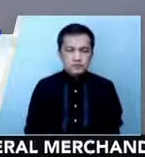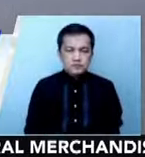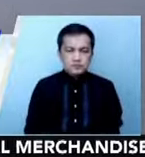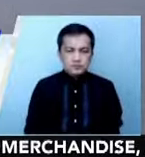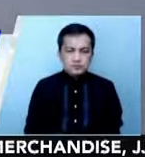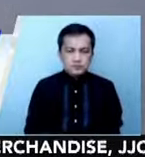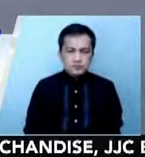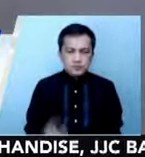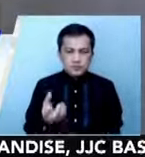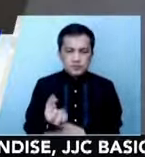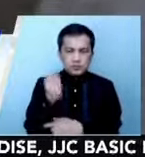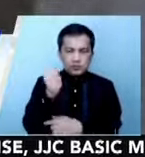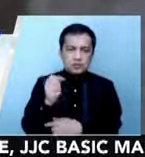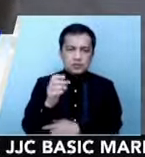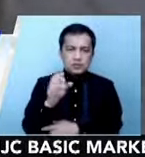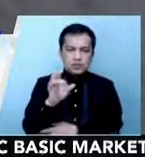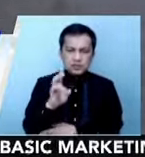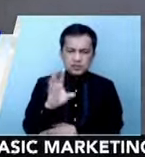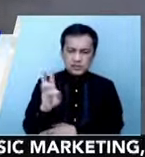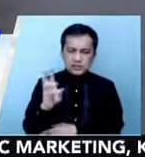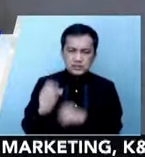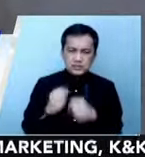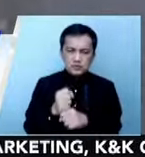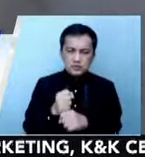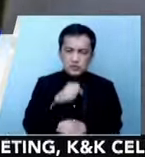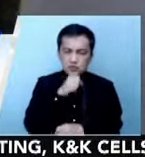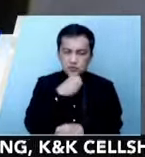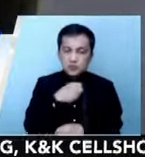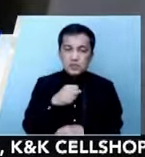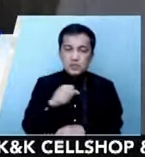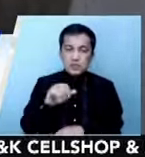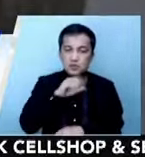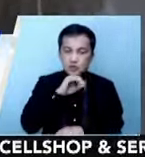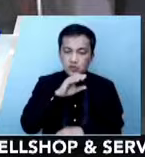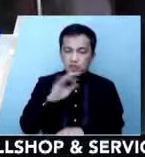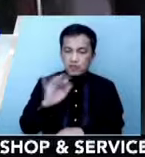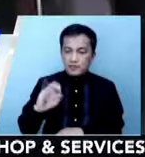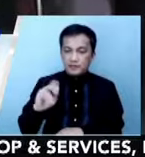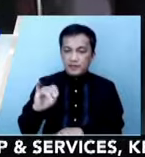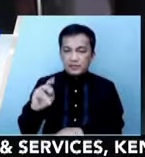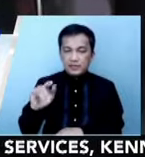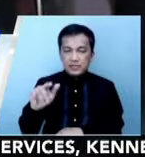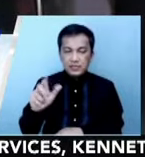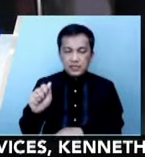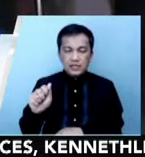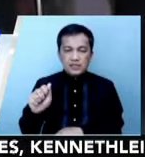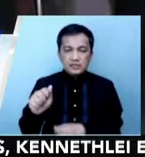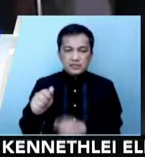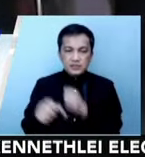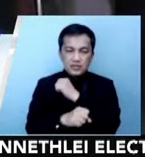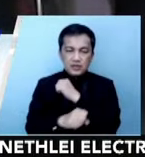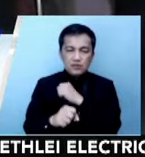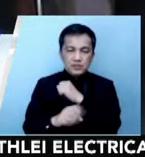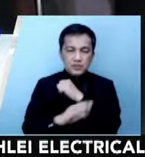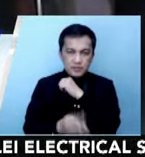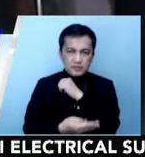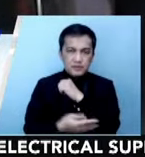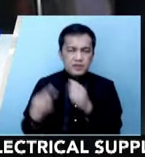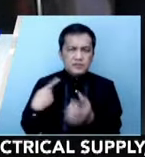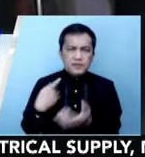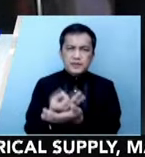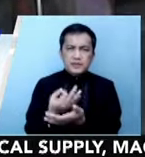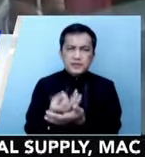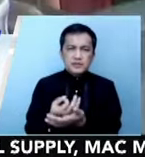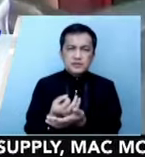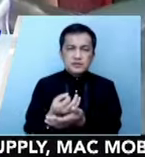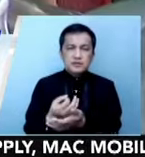Pagmamay-ari ng 76 anyos sa si Lola Epifania ang ninakaw na bag na may laman umanong perang nasa 20,000